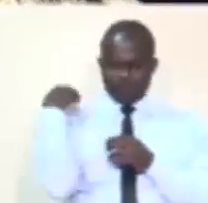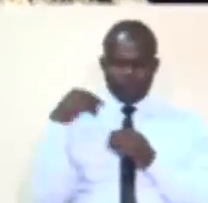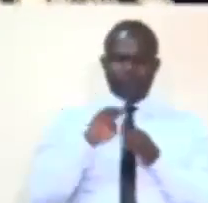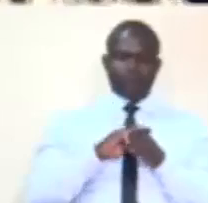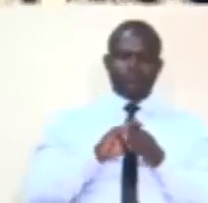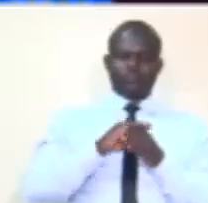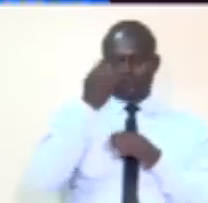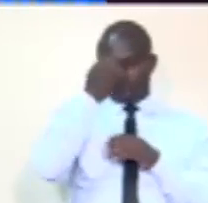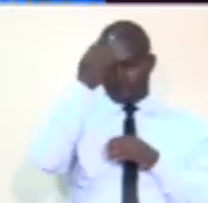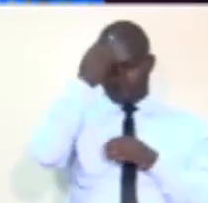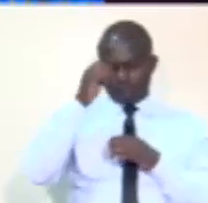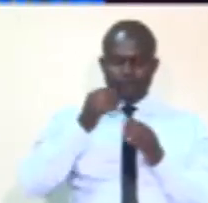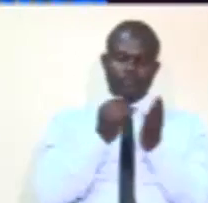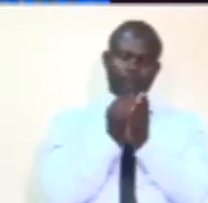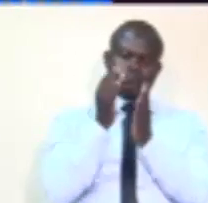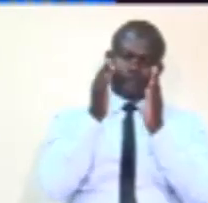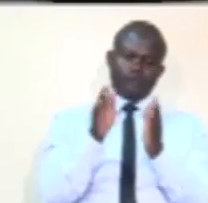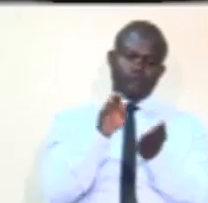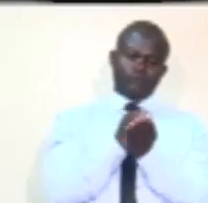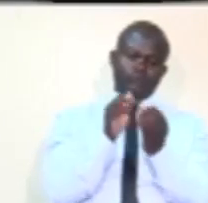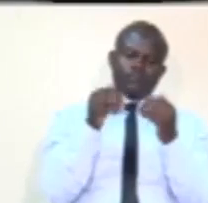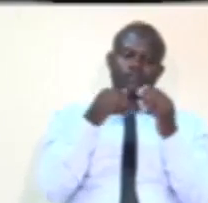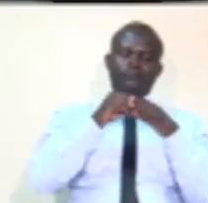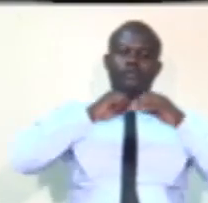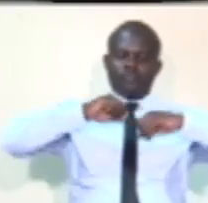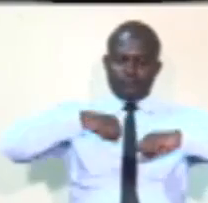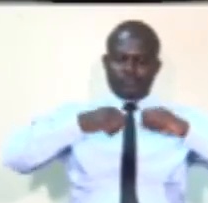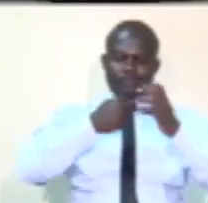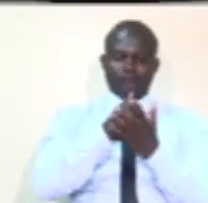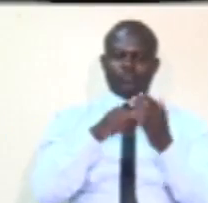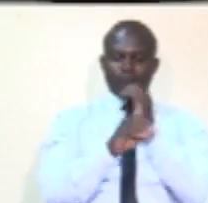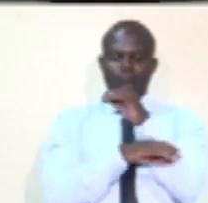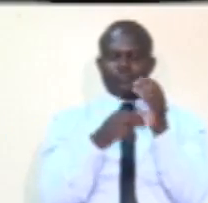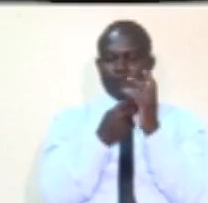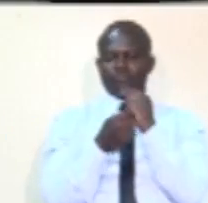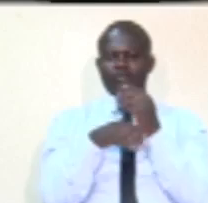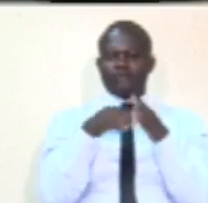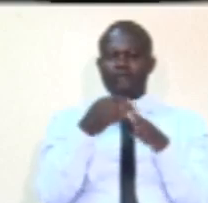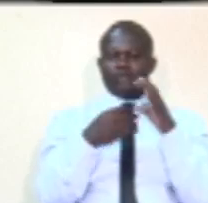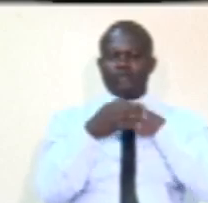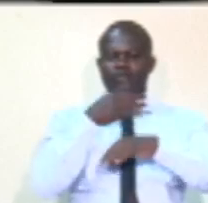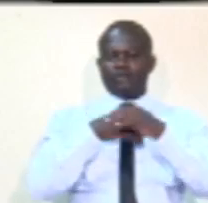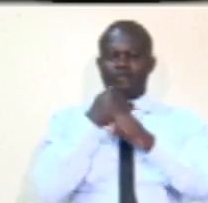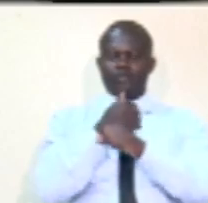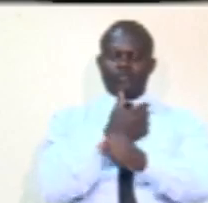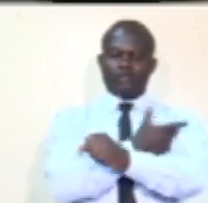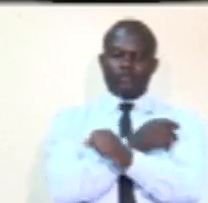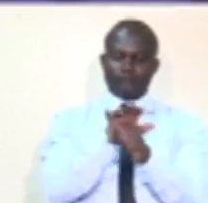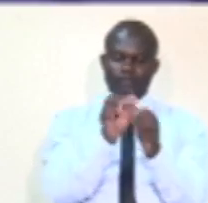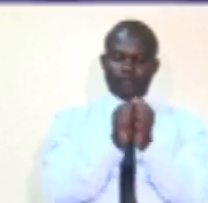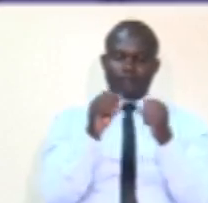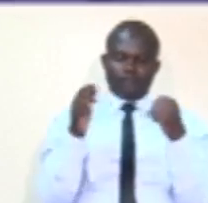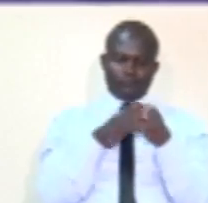European Investment Bank. Na amasezerano y'ubufatanye azatuma mu bihugu byombi hubakwa inganda zikora inkingo zirimo za